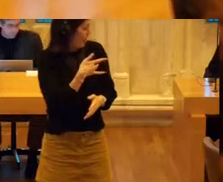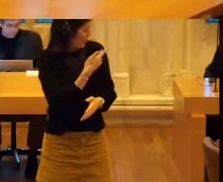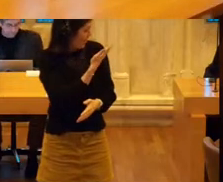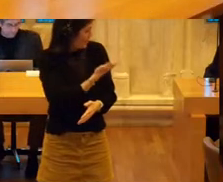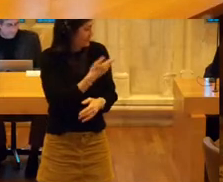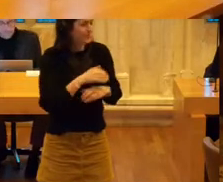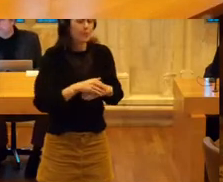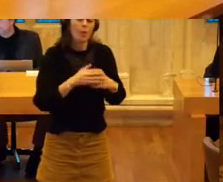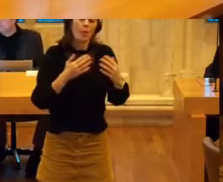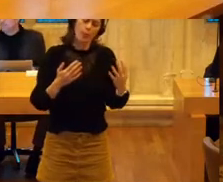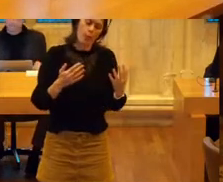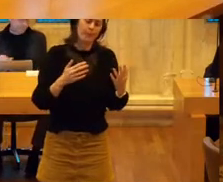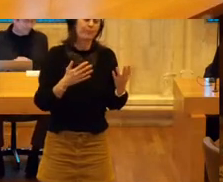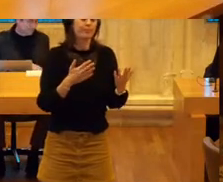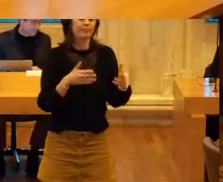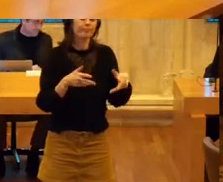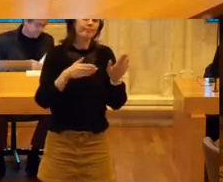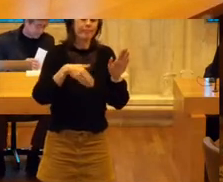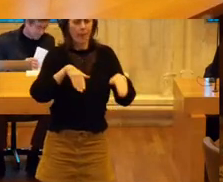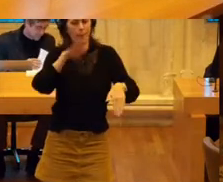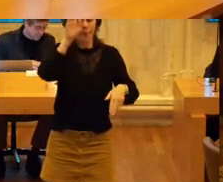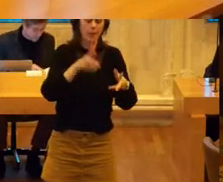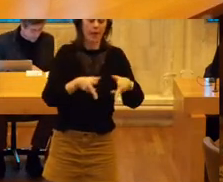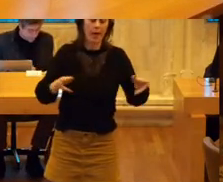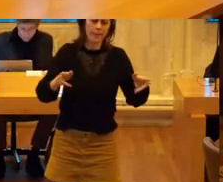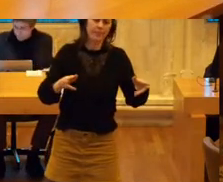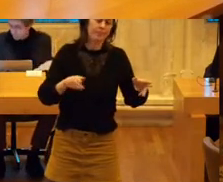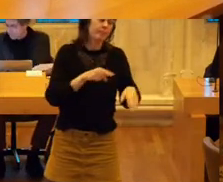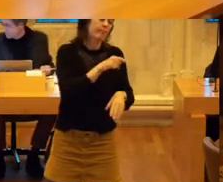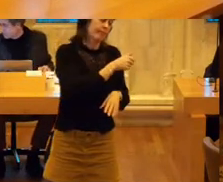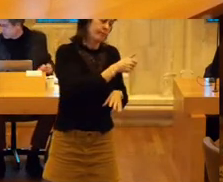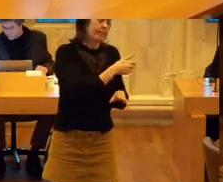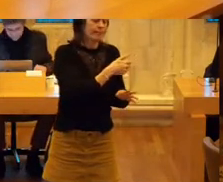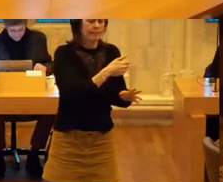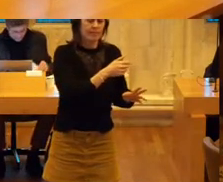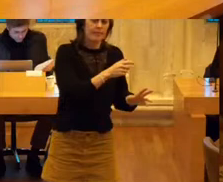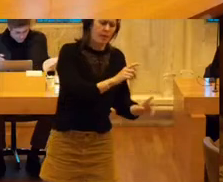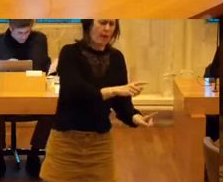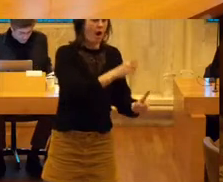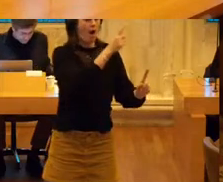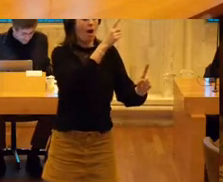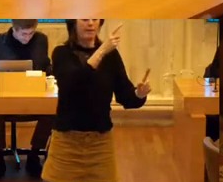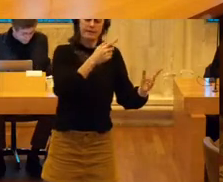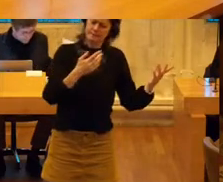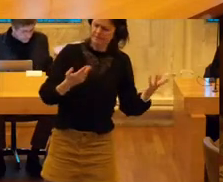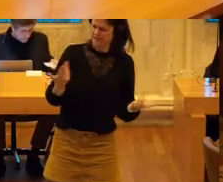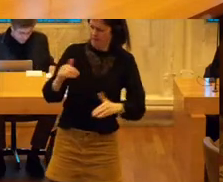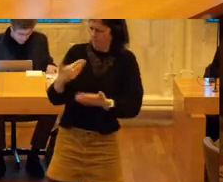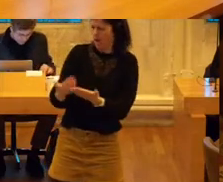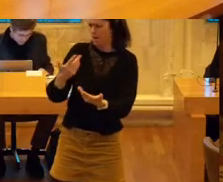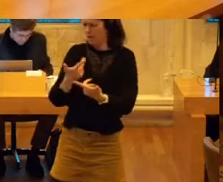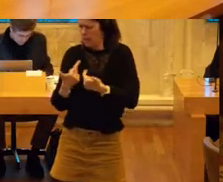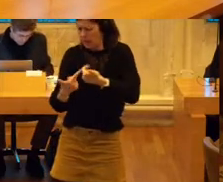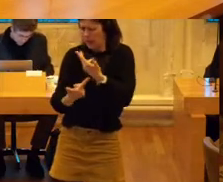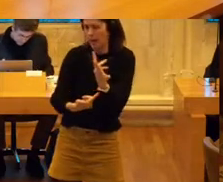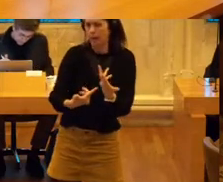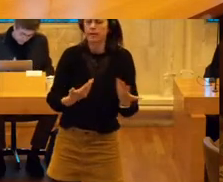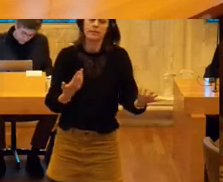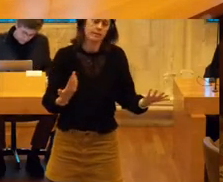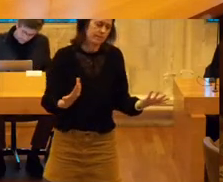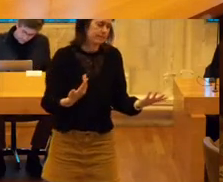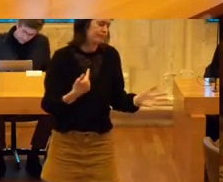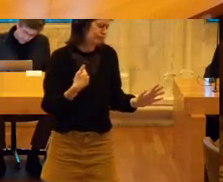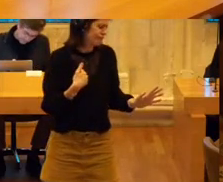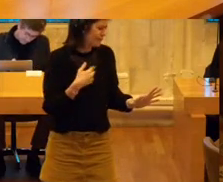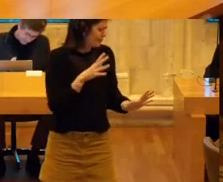Vous avez eu l'occasion tout au long du mandat de vous exclamer sur des actions qui ne vous convenaient pas. On a encore parlé, je vous